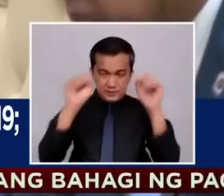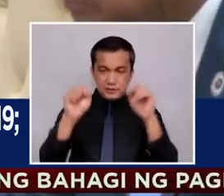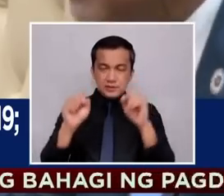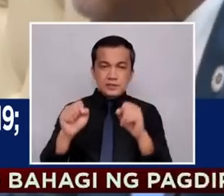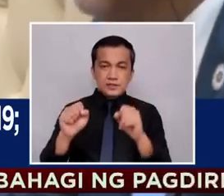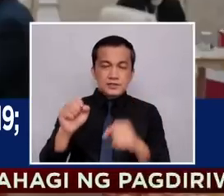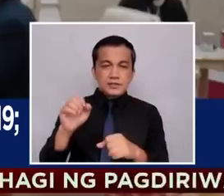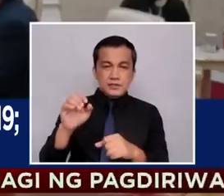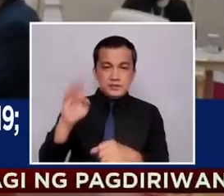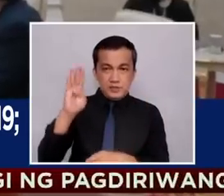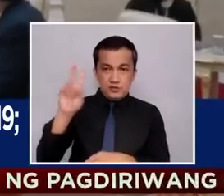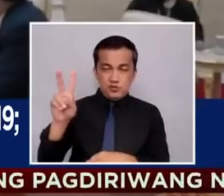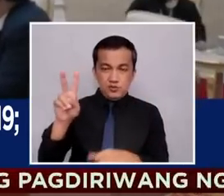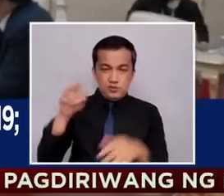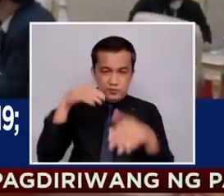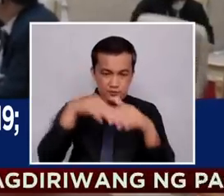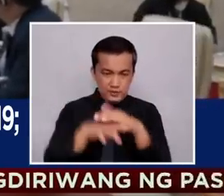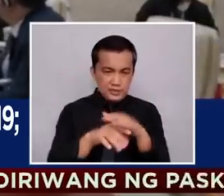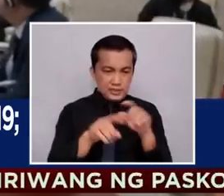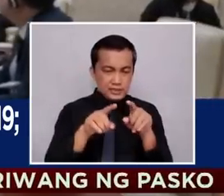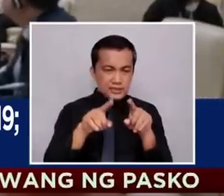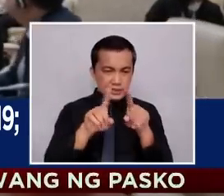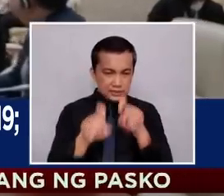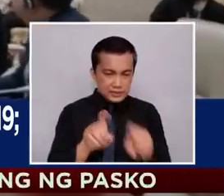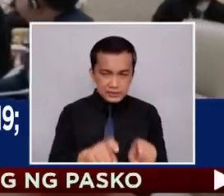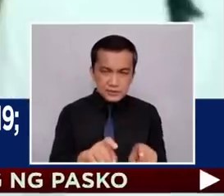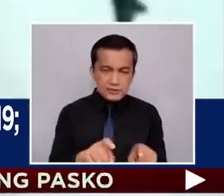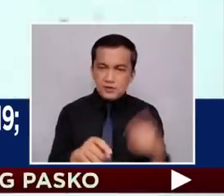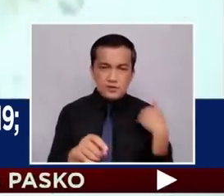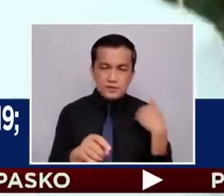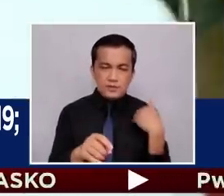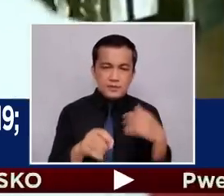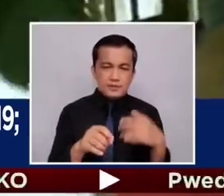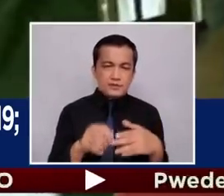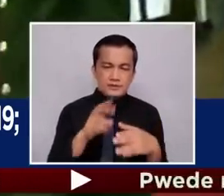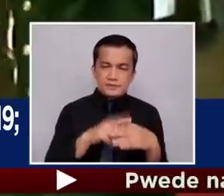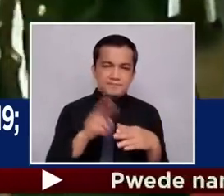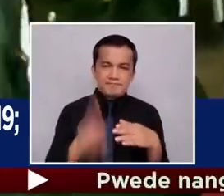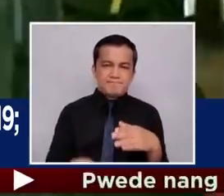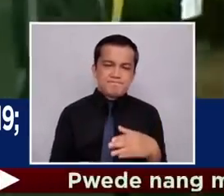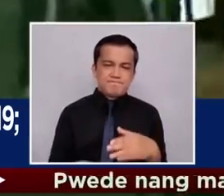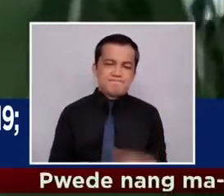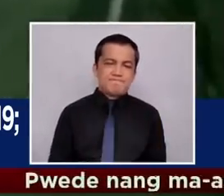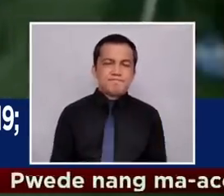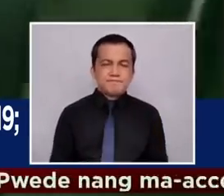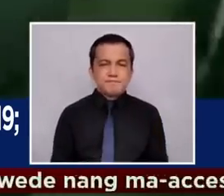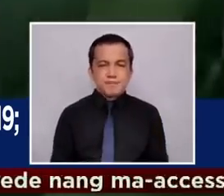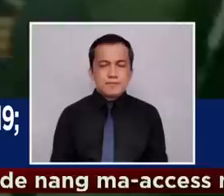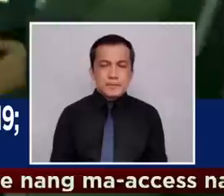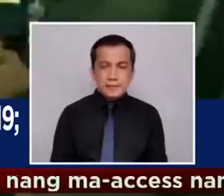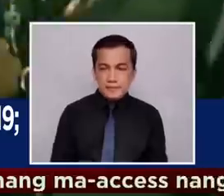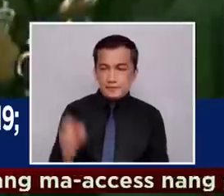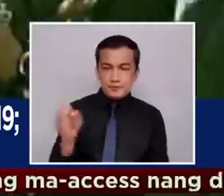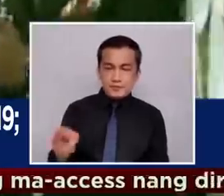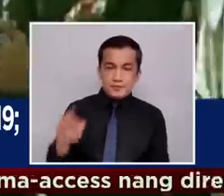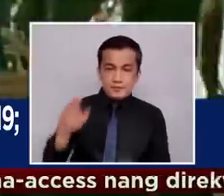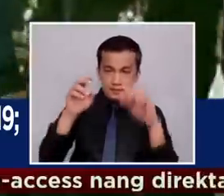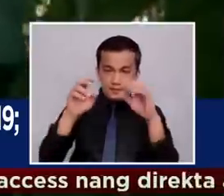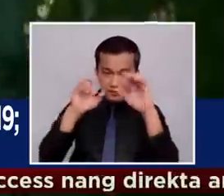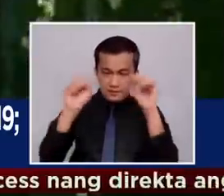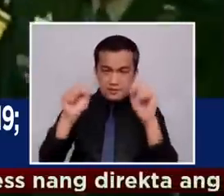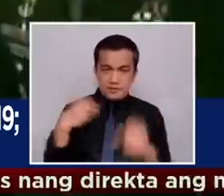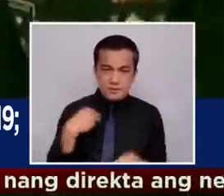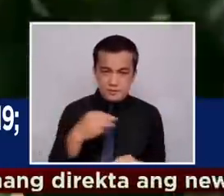sa test si Pangulong Bongbong Marcos. Wala pa lamang nilalabas na resulta ang palasyo. Inatasan na rin ang Pangulo ang mga miyembro